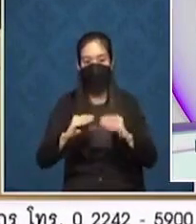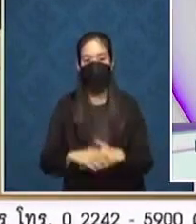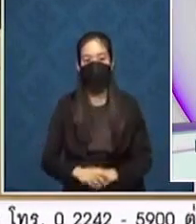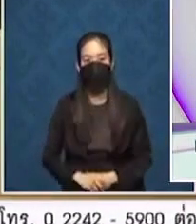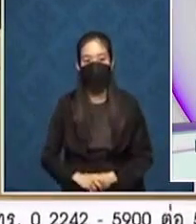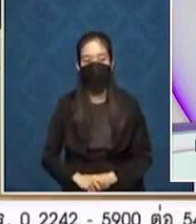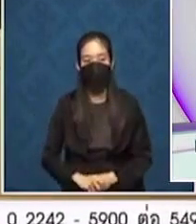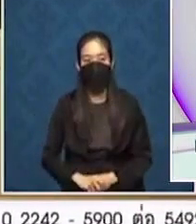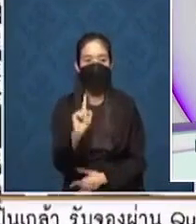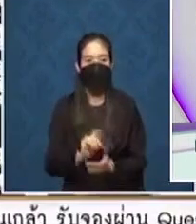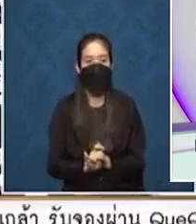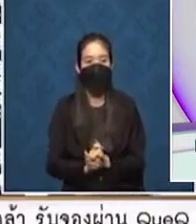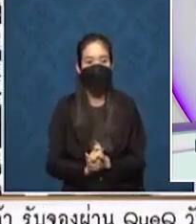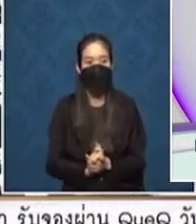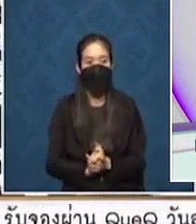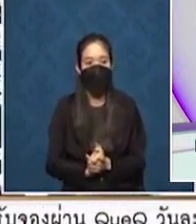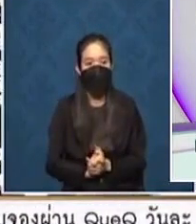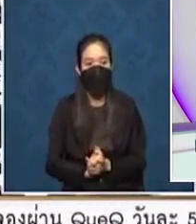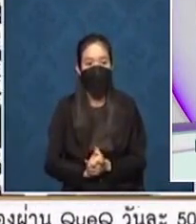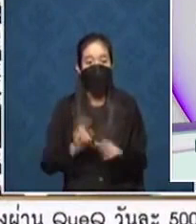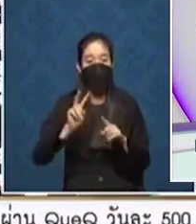นัเสนอรายงานการศึกษาเรื่องการสร้าง Yellow,